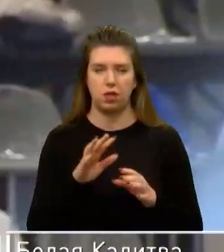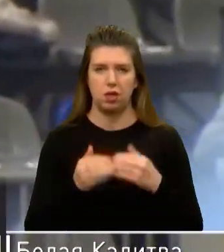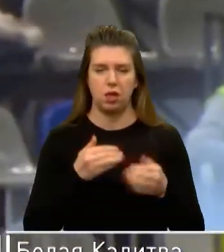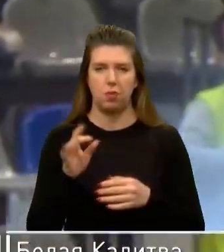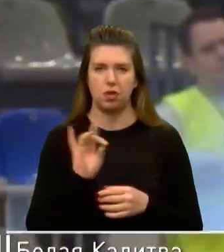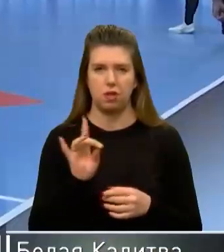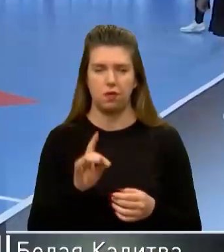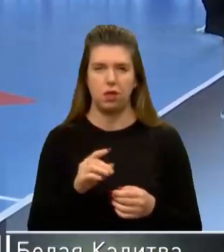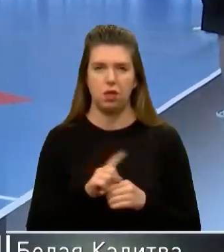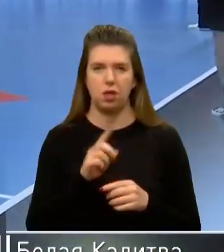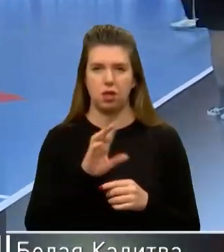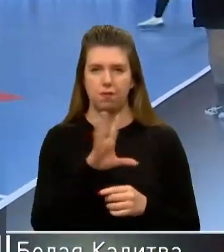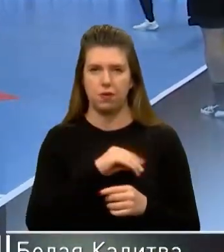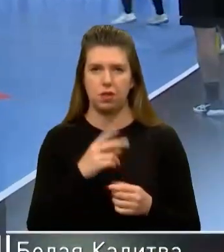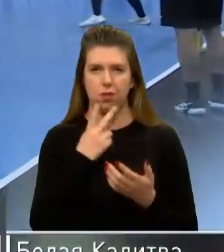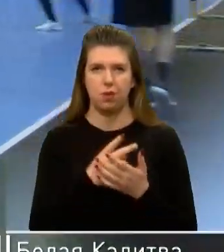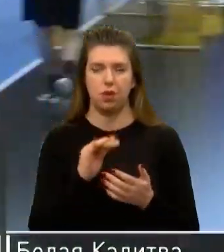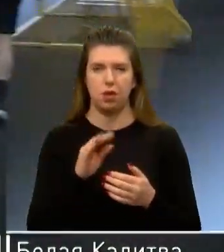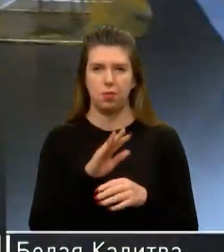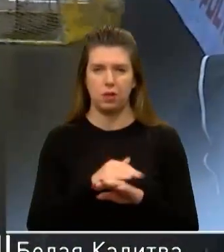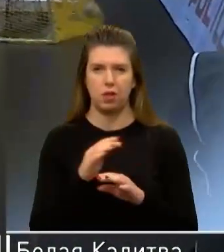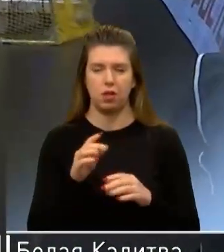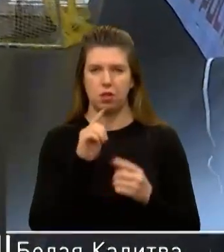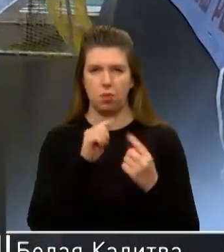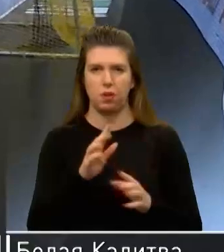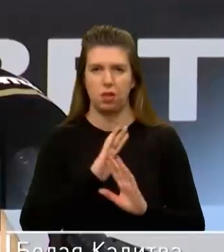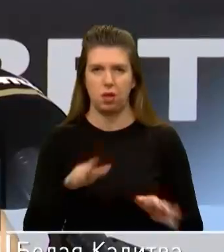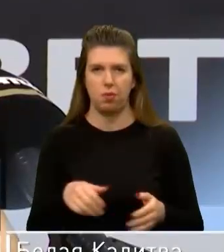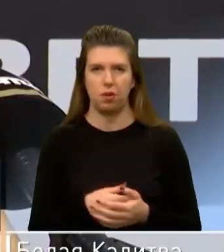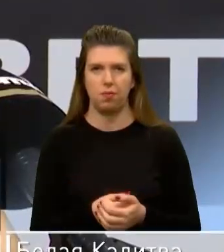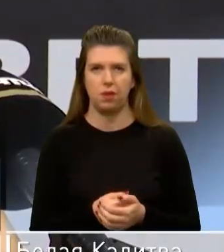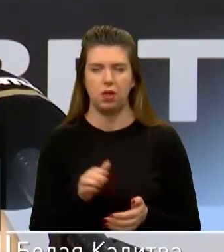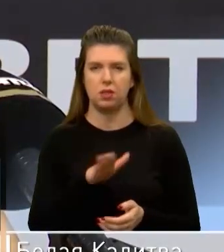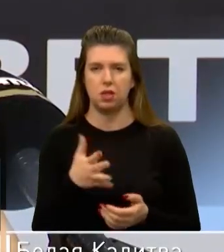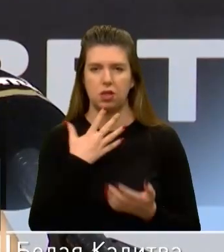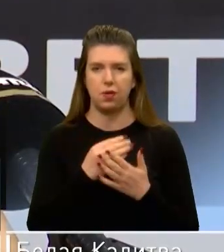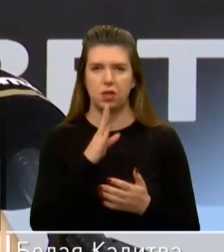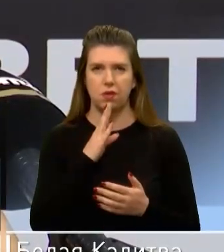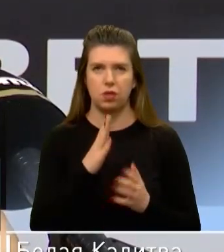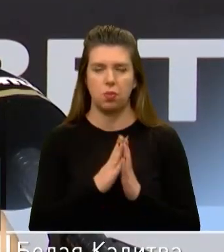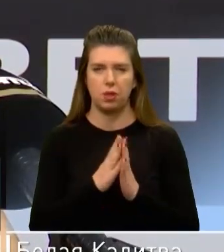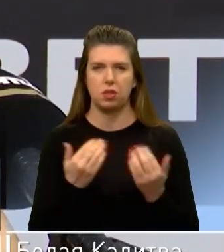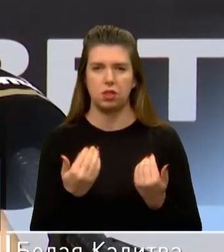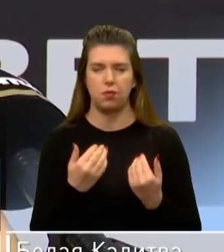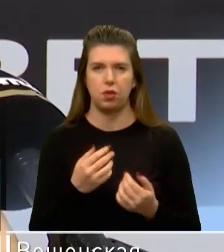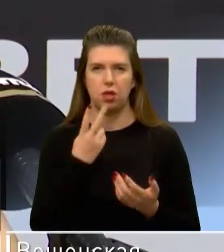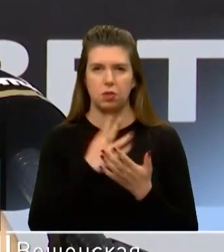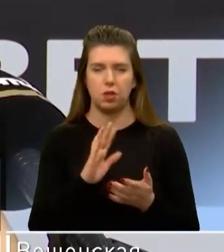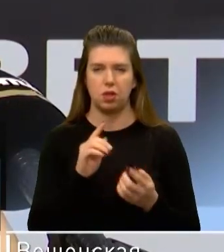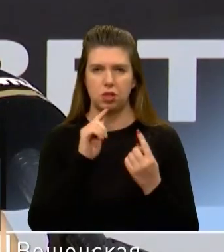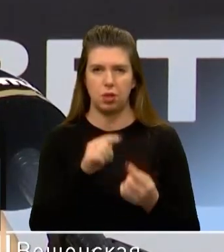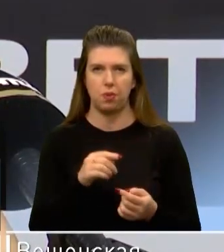растов никакой недооценки и поблажек сопернику не было со Роны своих девочек проли сегодня не смотреть на